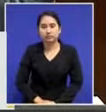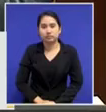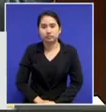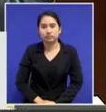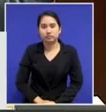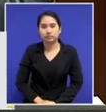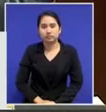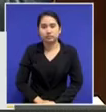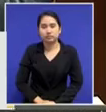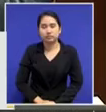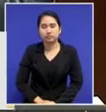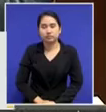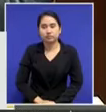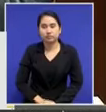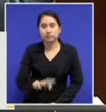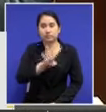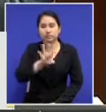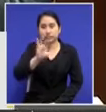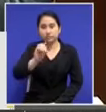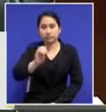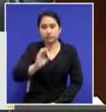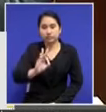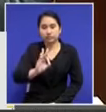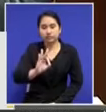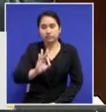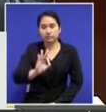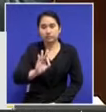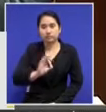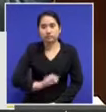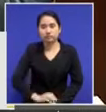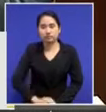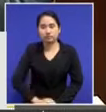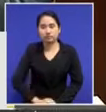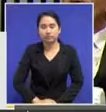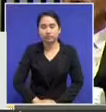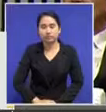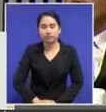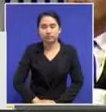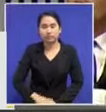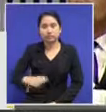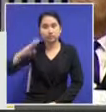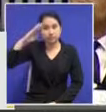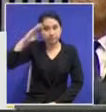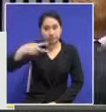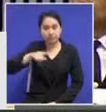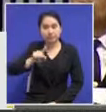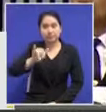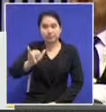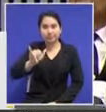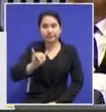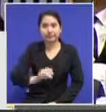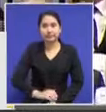459ว่าที่ร้อยตีวงสยามเพ่งพาณิชย์ภักดี พลเอกประยุทธ์จันโอชา